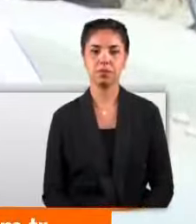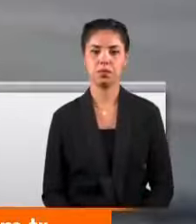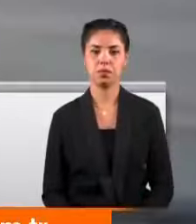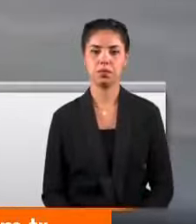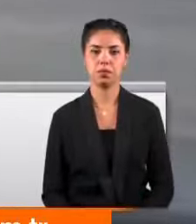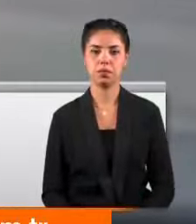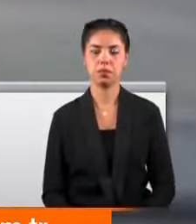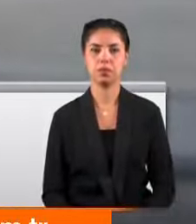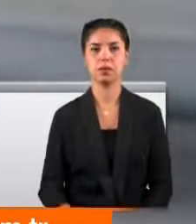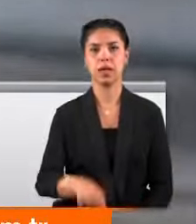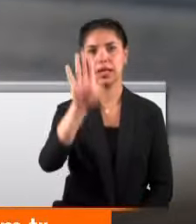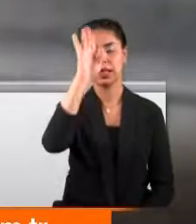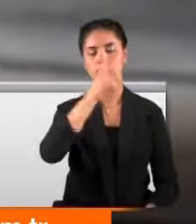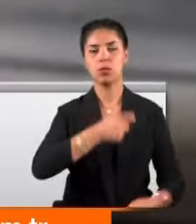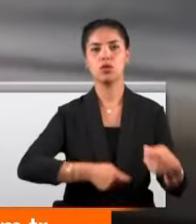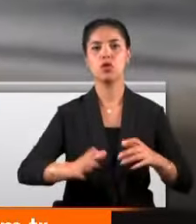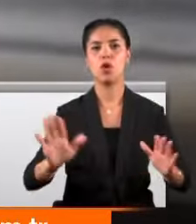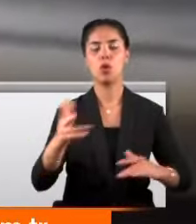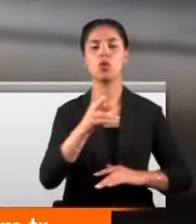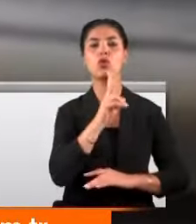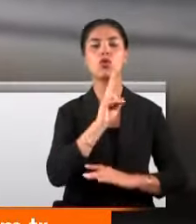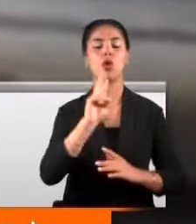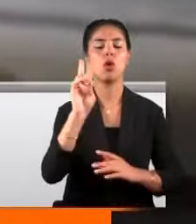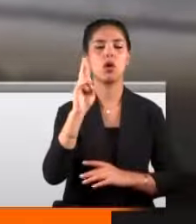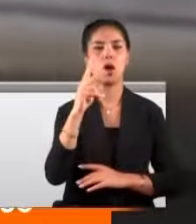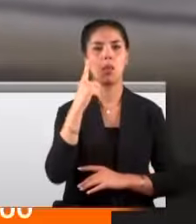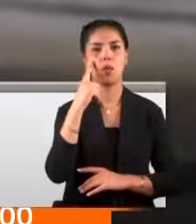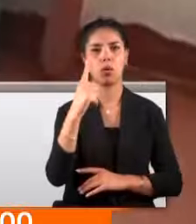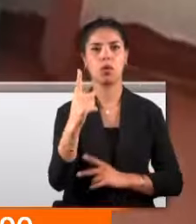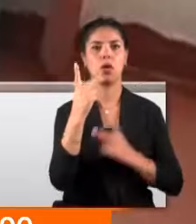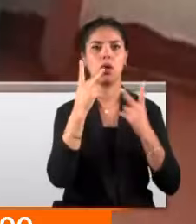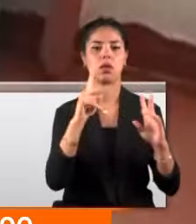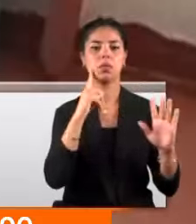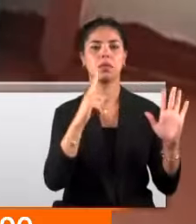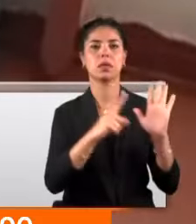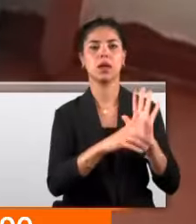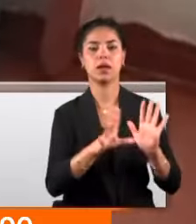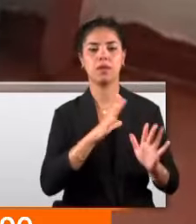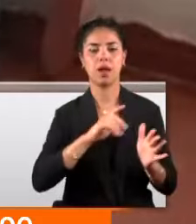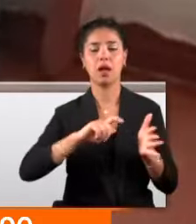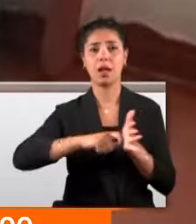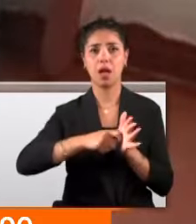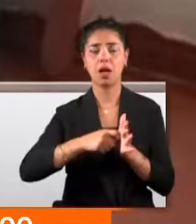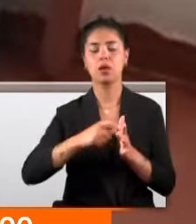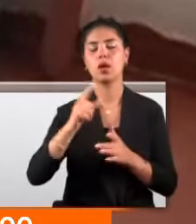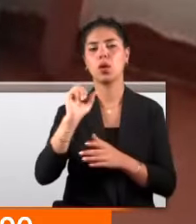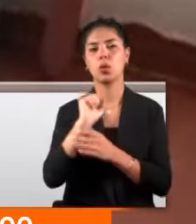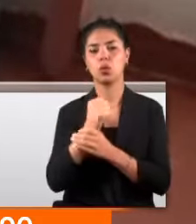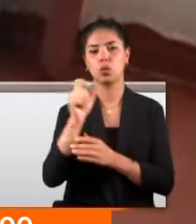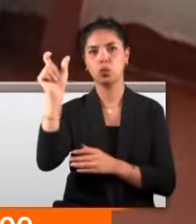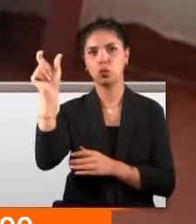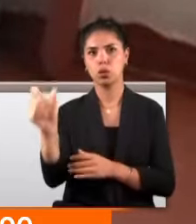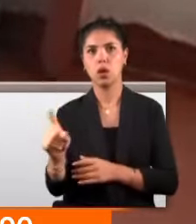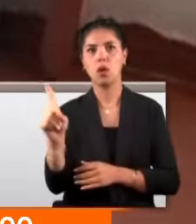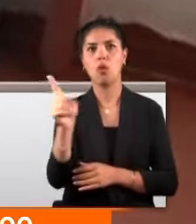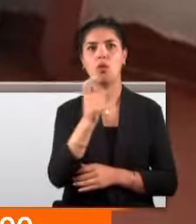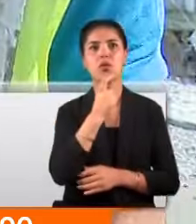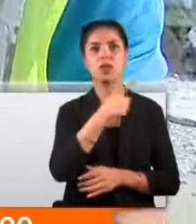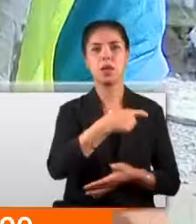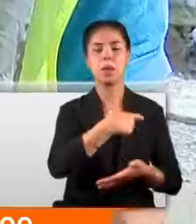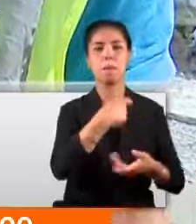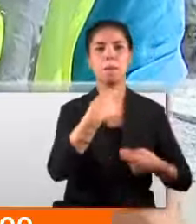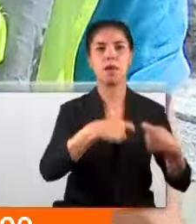bir durum. İstanbul Ticaret Odası'nın son raporu bunu açıkça ortaya koyuyor. Bir kaynak ustası 10 yıllık bir bankacıdan çok daha fazla maaş